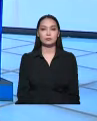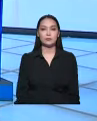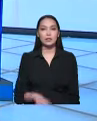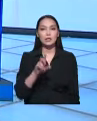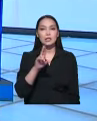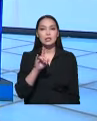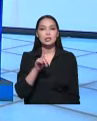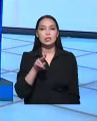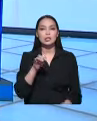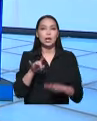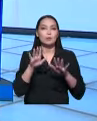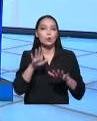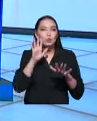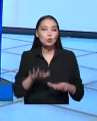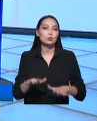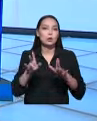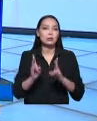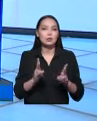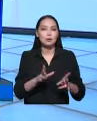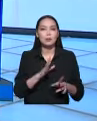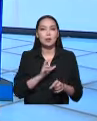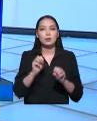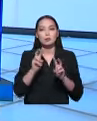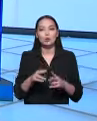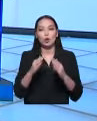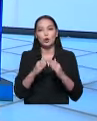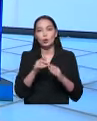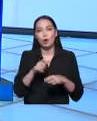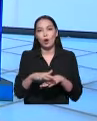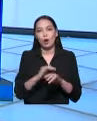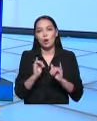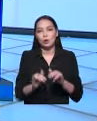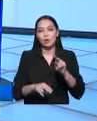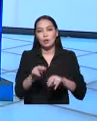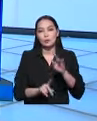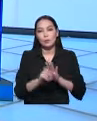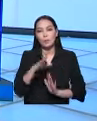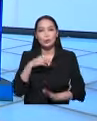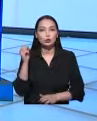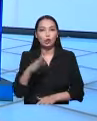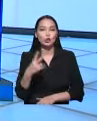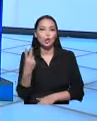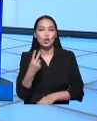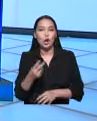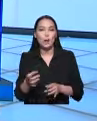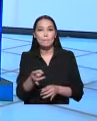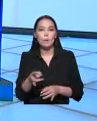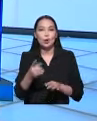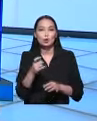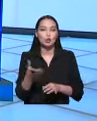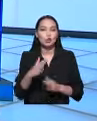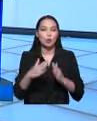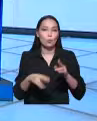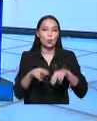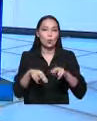Қызылжарда топан судан зардап шеккен тұрғындарға арналған үйлер салына бастады. Соның ішіне екі ықшам ауданда барлығы 100 баспана бой көтермек.